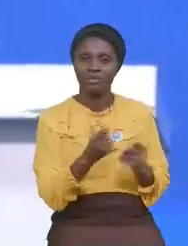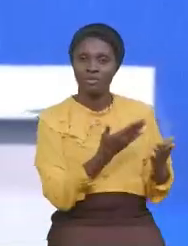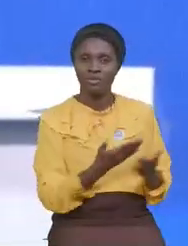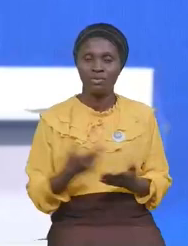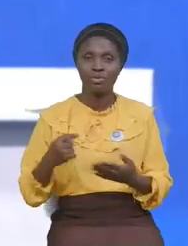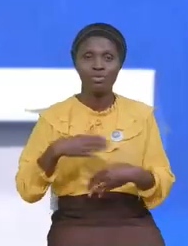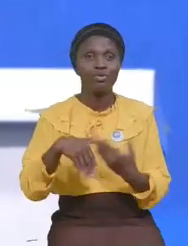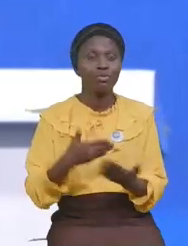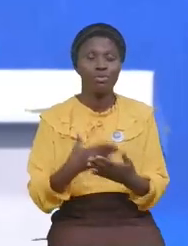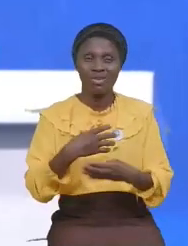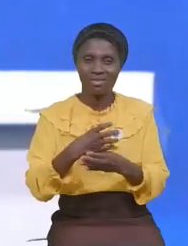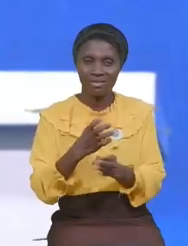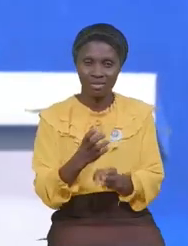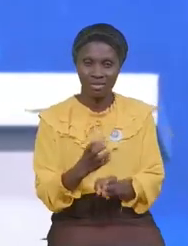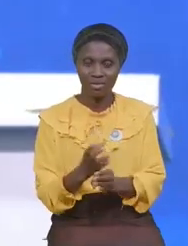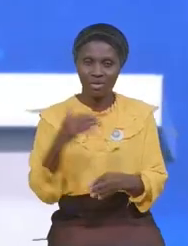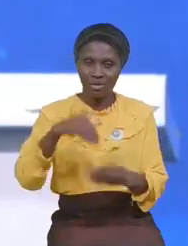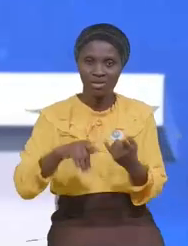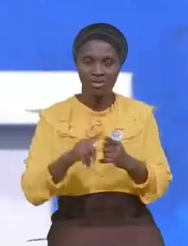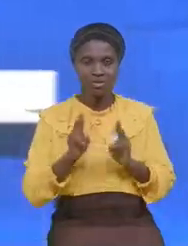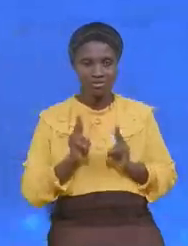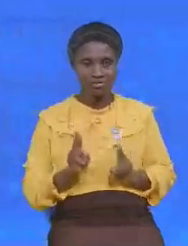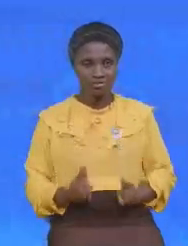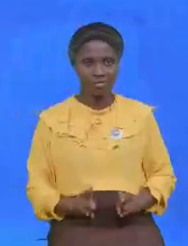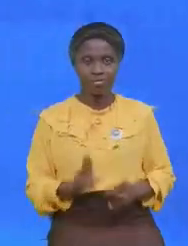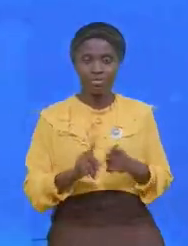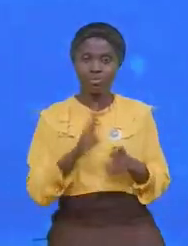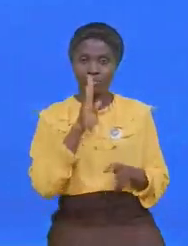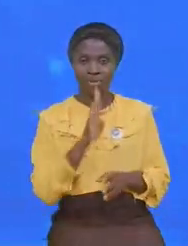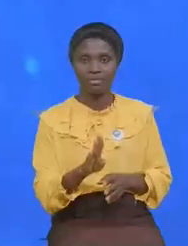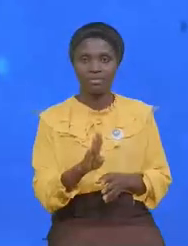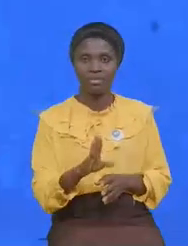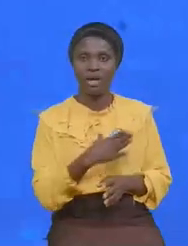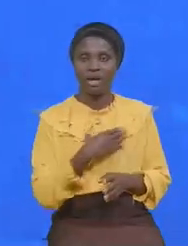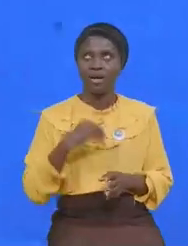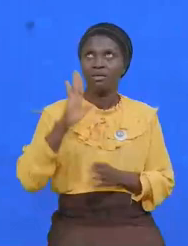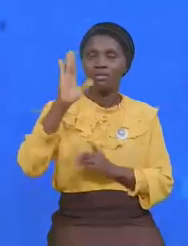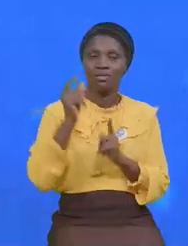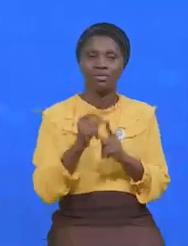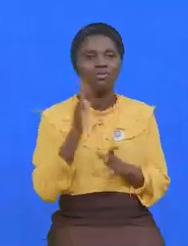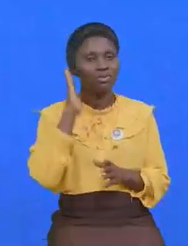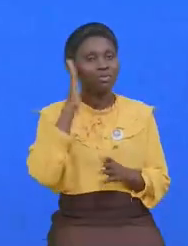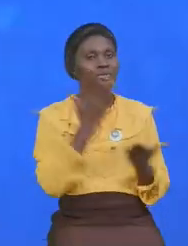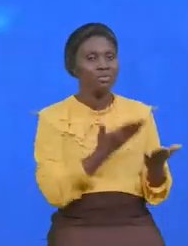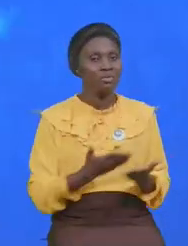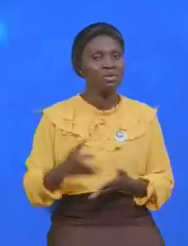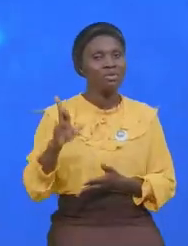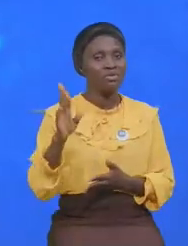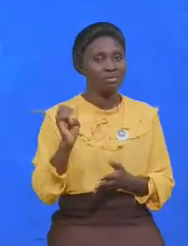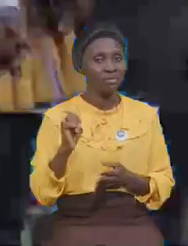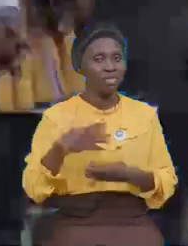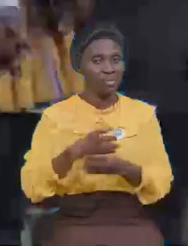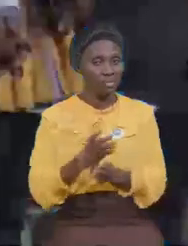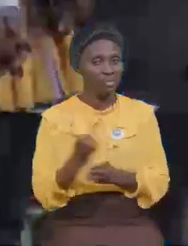Sa parole a mené le monde à l'existence. Et sa parole va